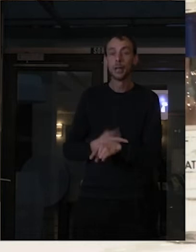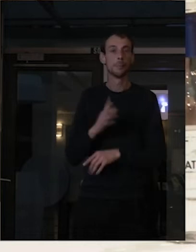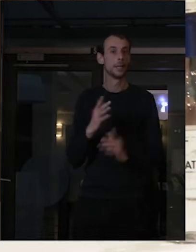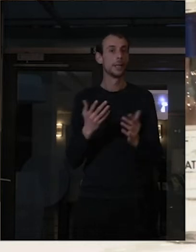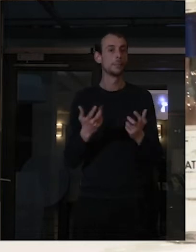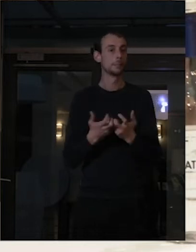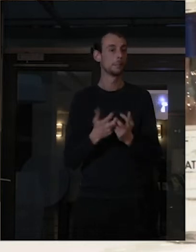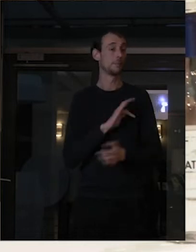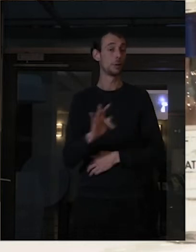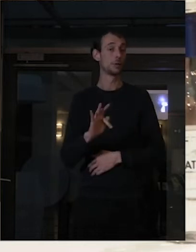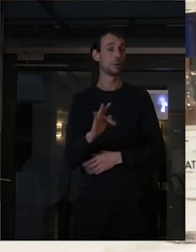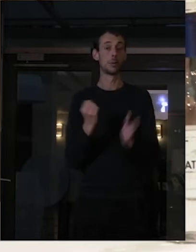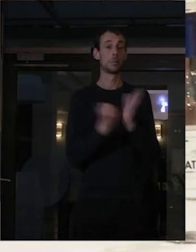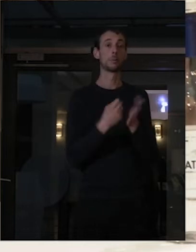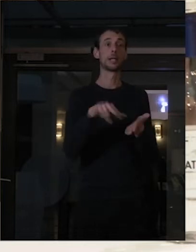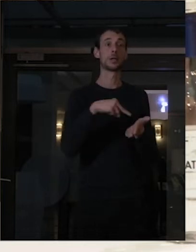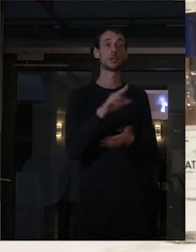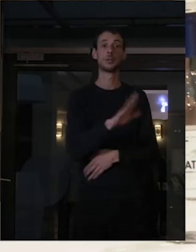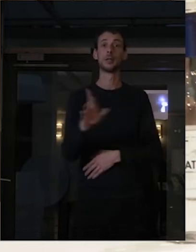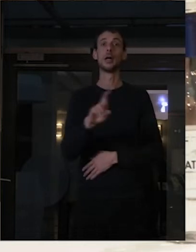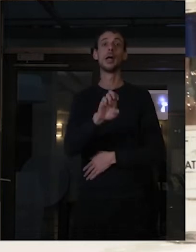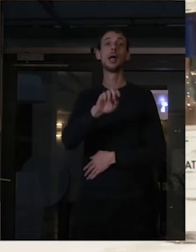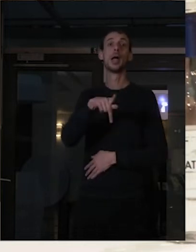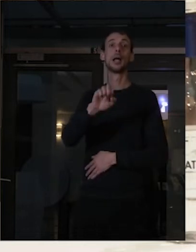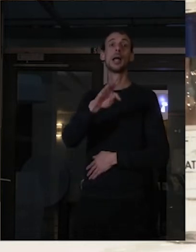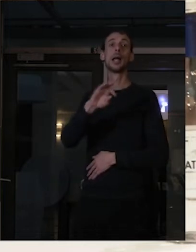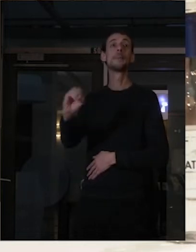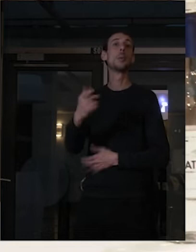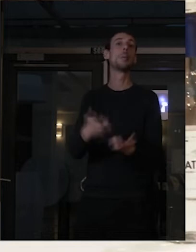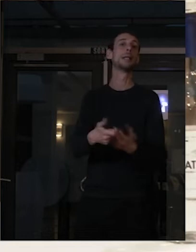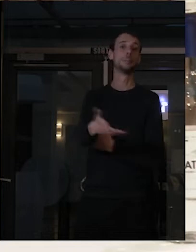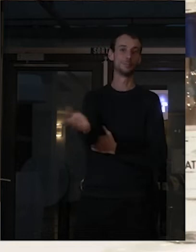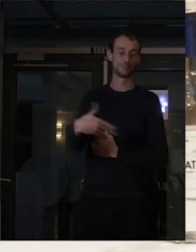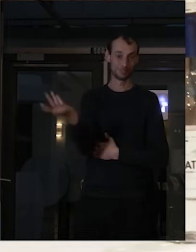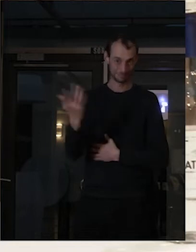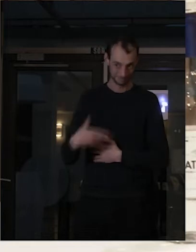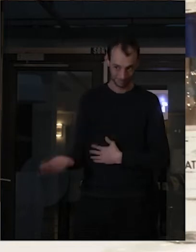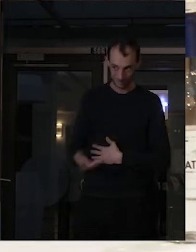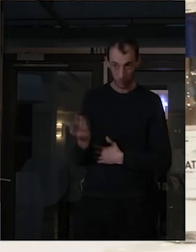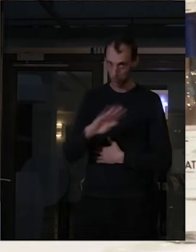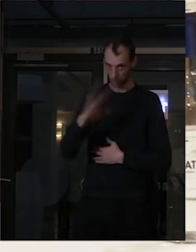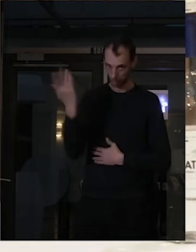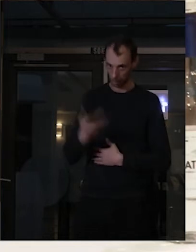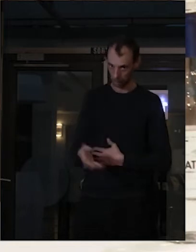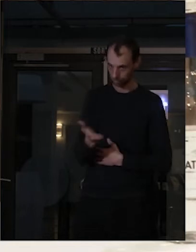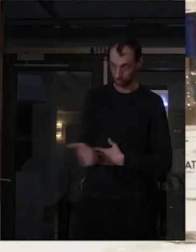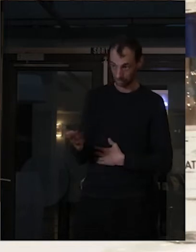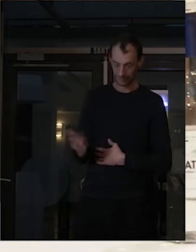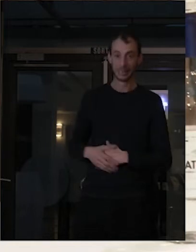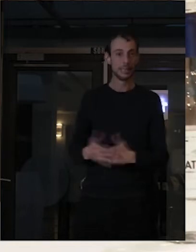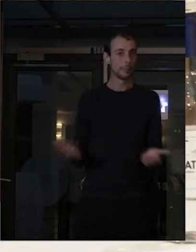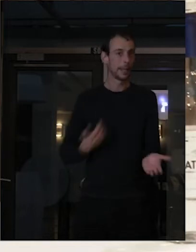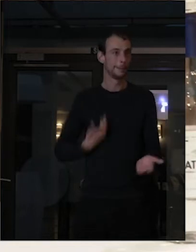françaises, genre Repetto, pour, voilà, ou plein d'autres marques, on